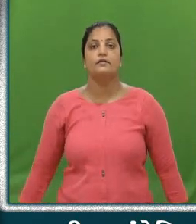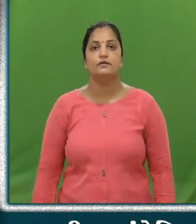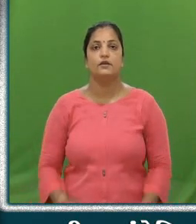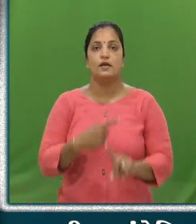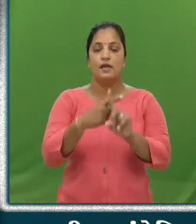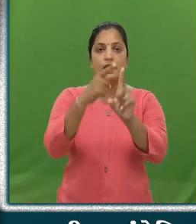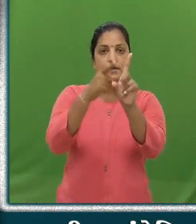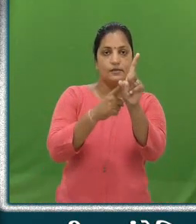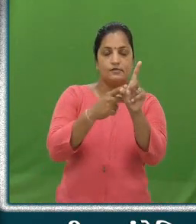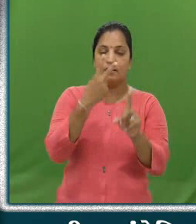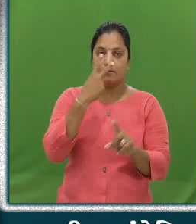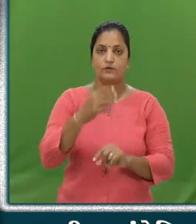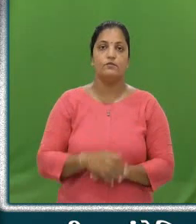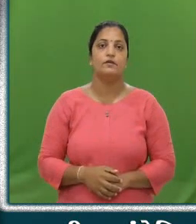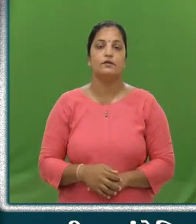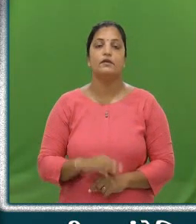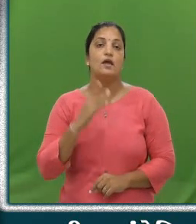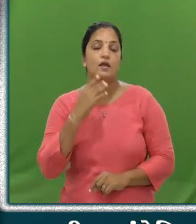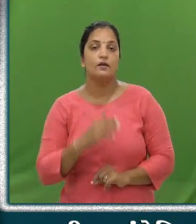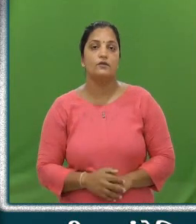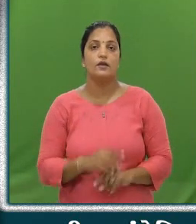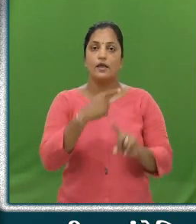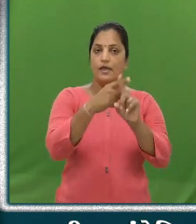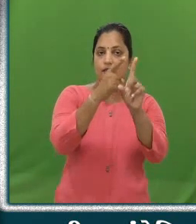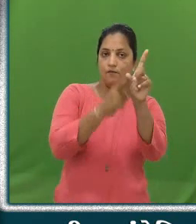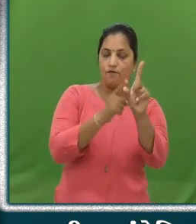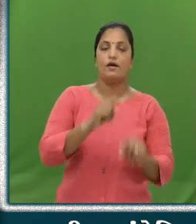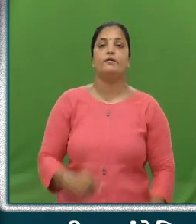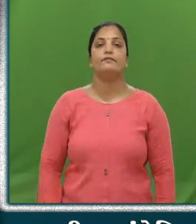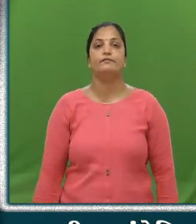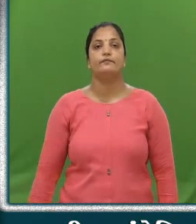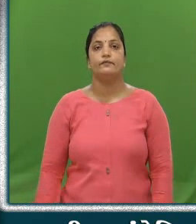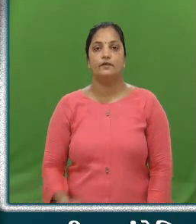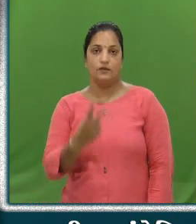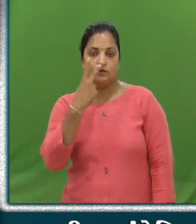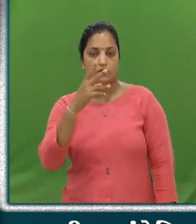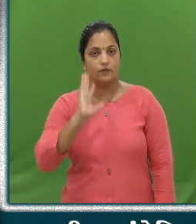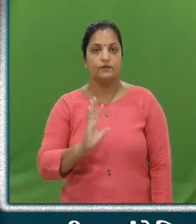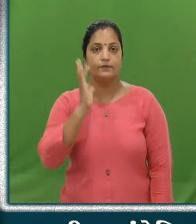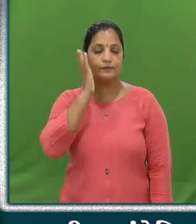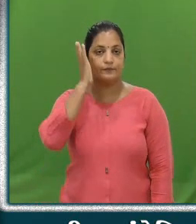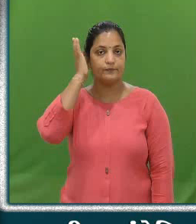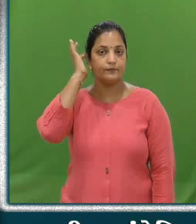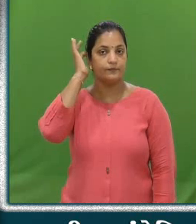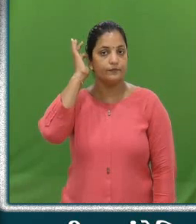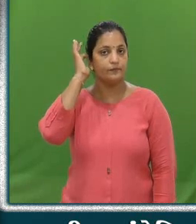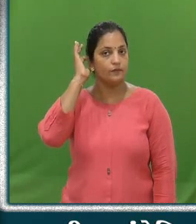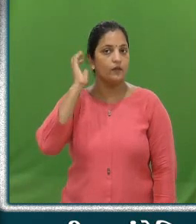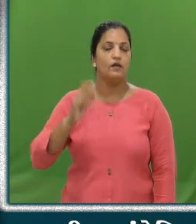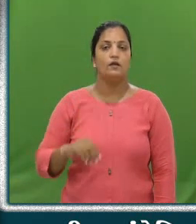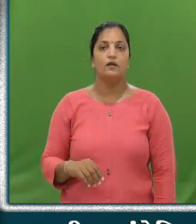પુરુષની અંદર આ રીતે કયા રંગસૂત્ર જોવા મળે છે એક્સ અને વાય જોવા મળતો હોય છે અને